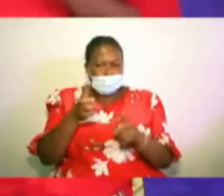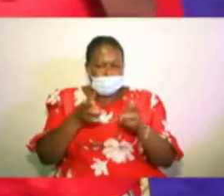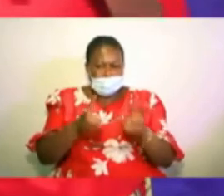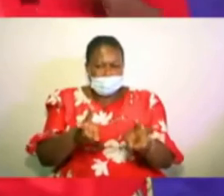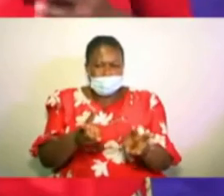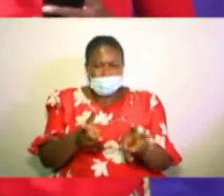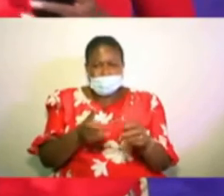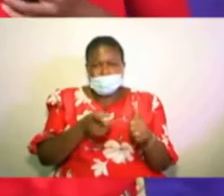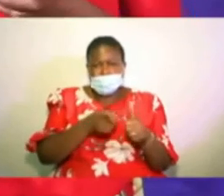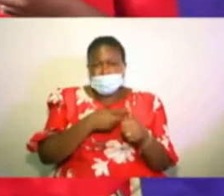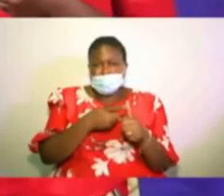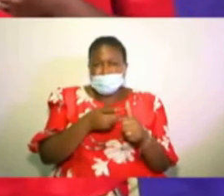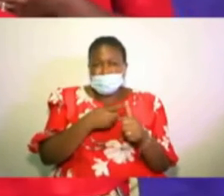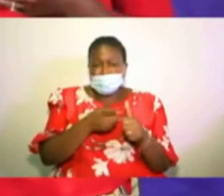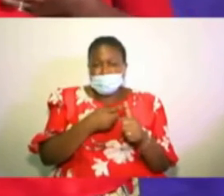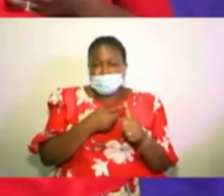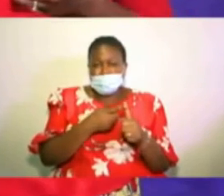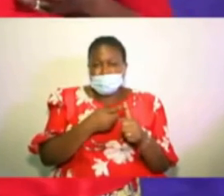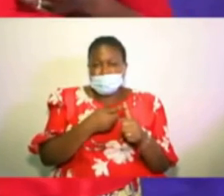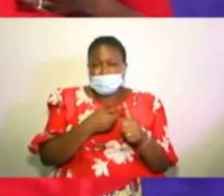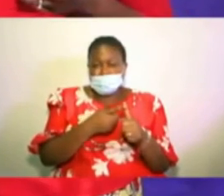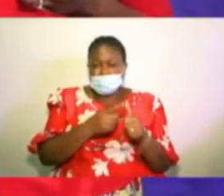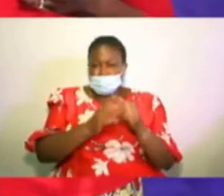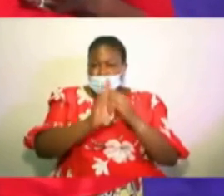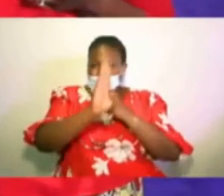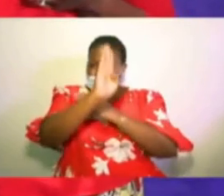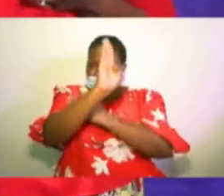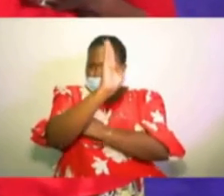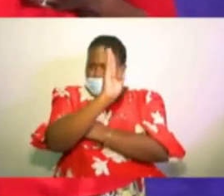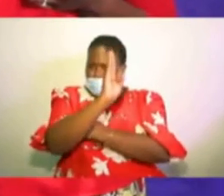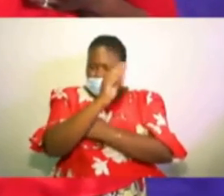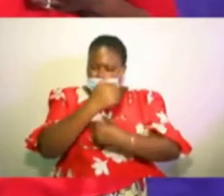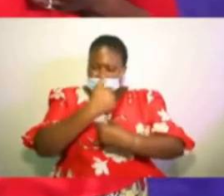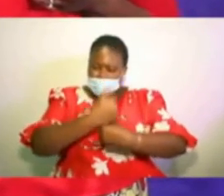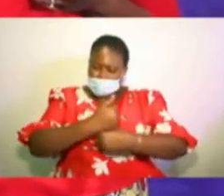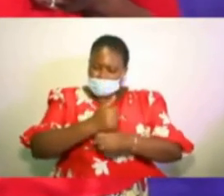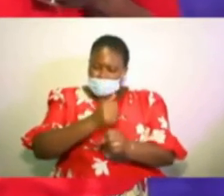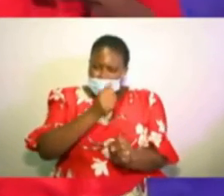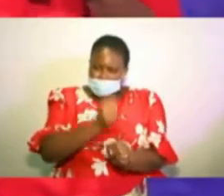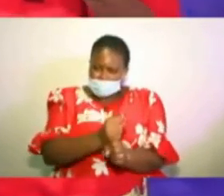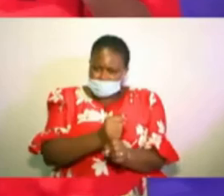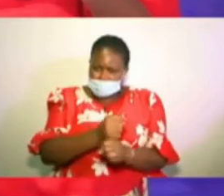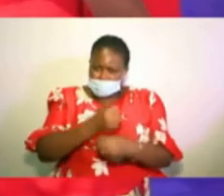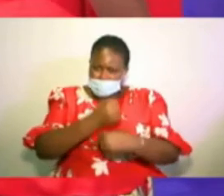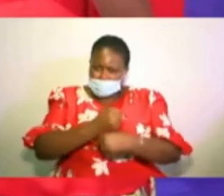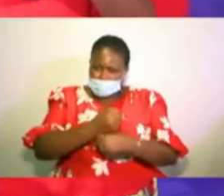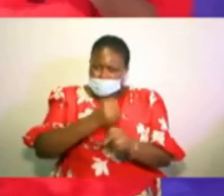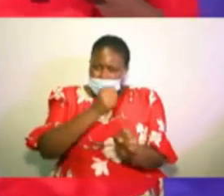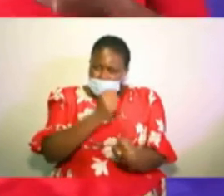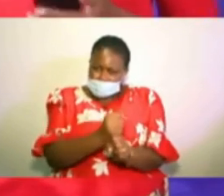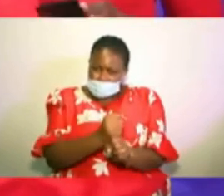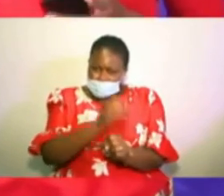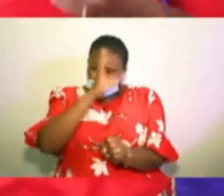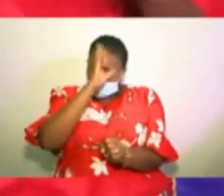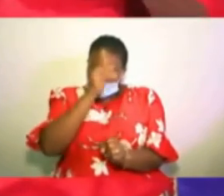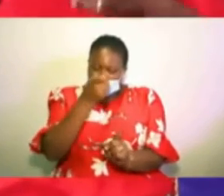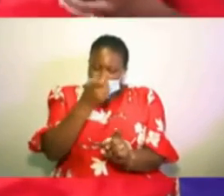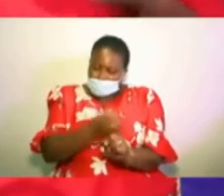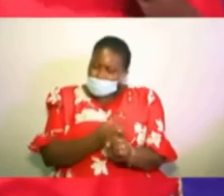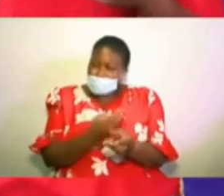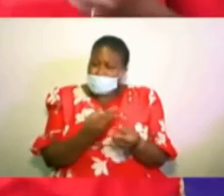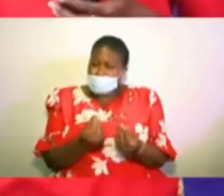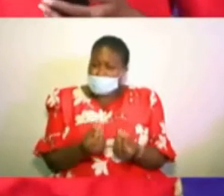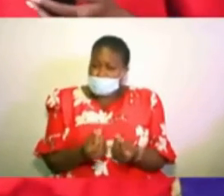First, premièrement, God formed the man from the dust of the ground. Premièrement, l'Éternel Dieu forma l'homme de